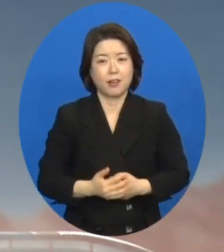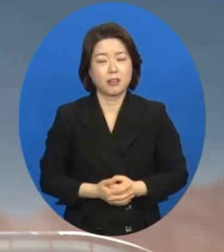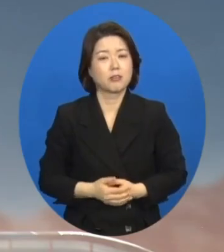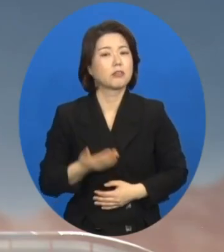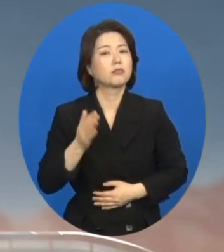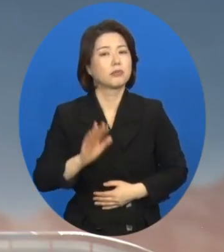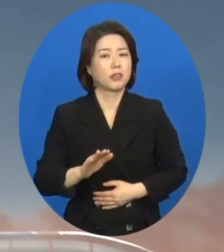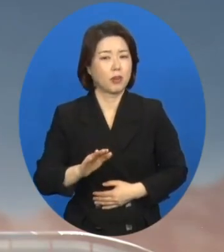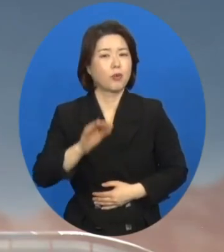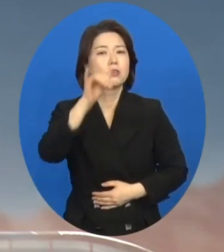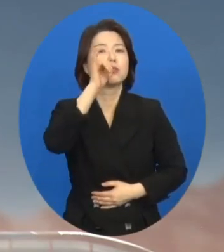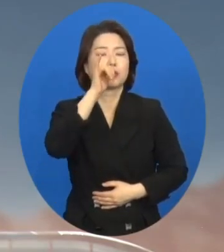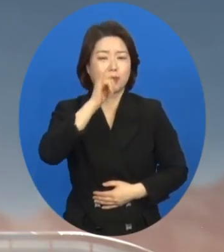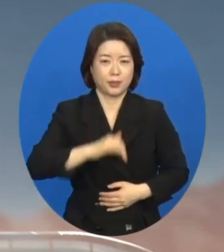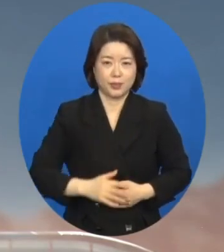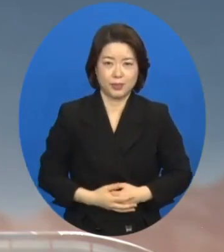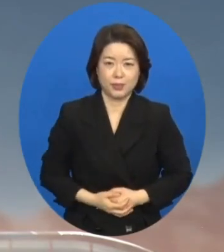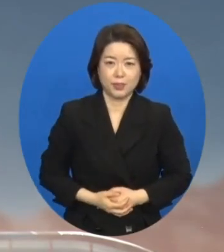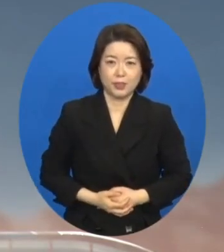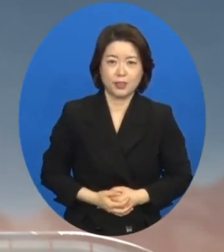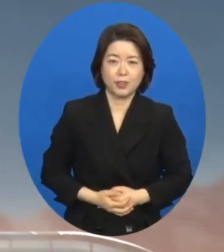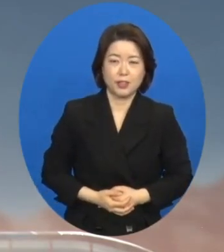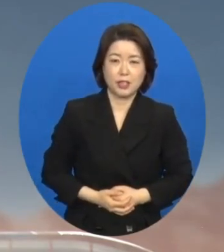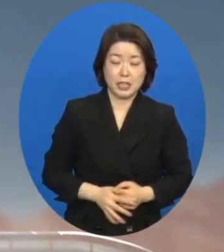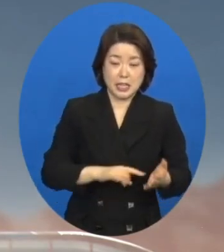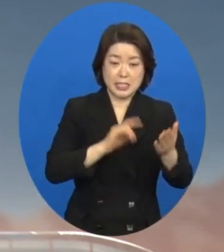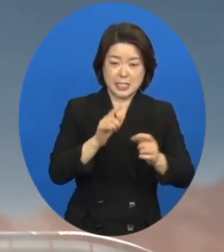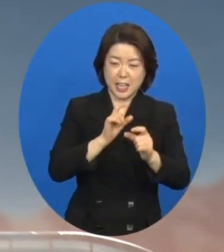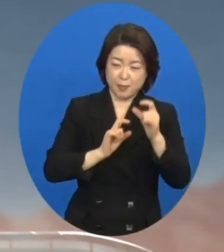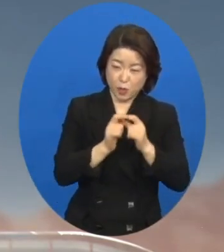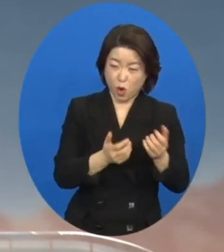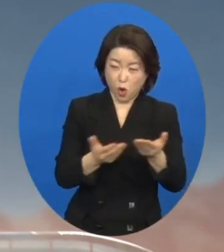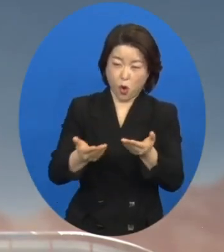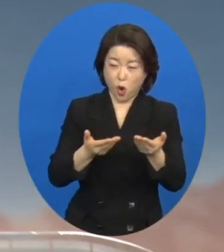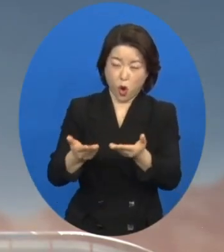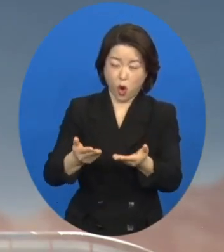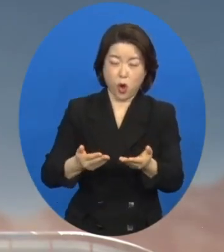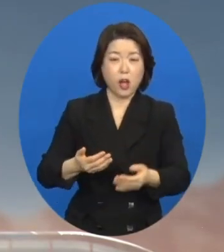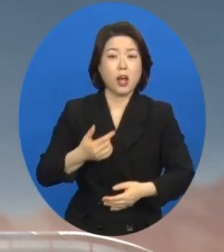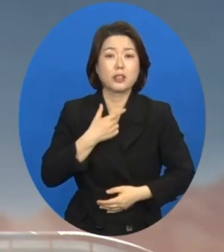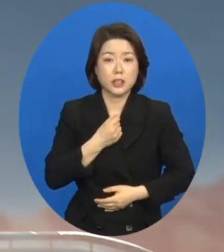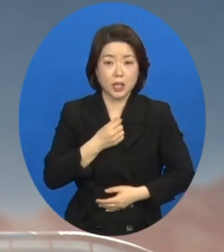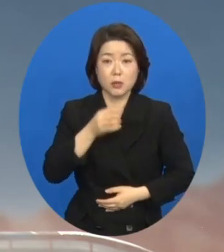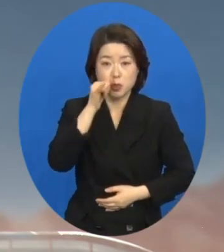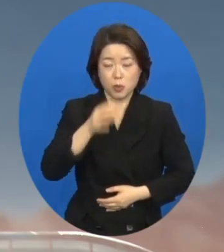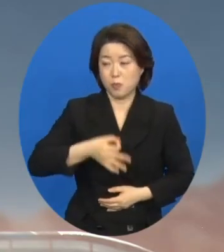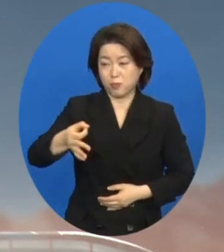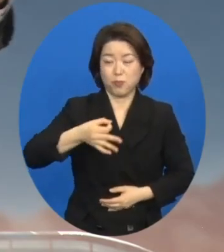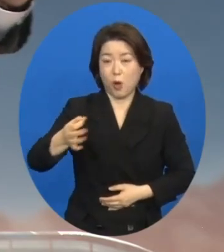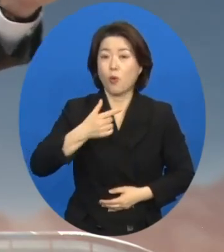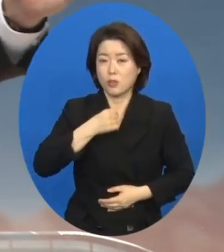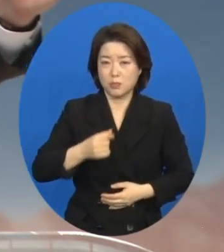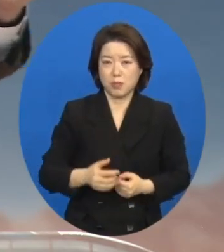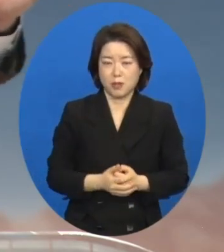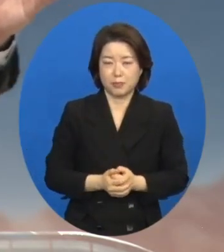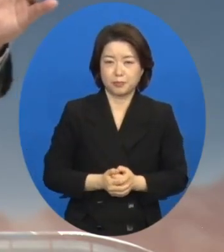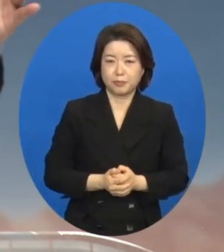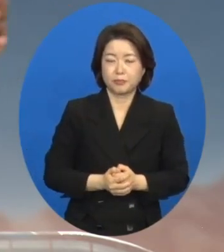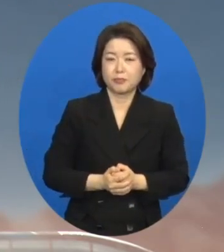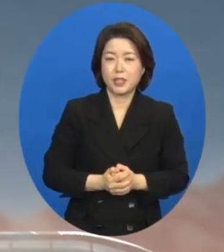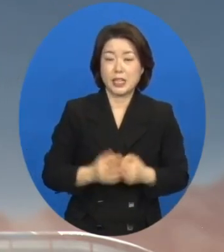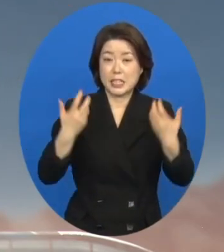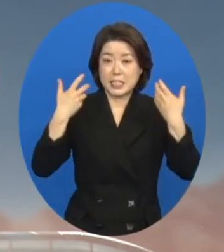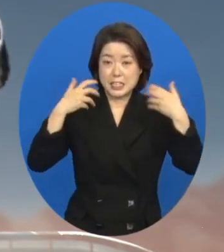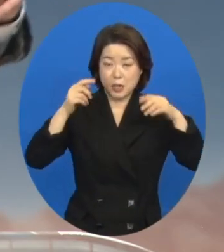근데요 있어요. 세금을 더 내고 싶어하는 분이 계시더라고요. 연세대학교 명예 교수님이시죠.